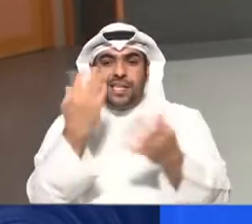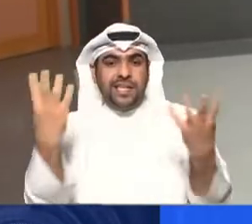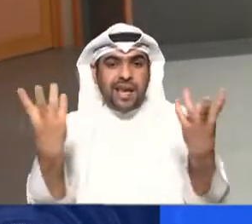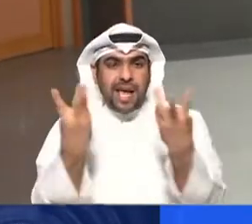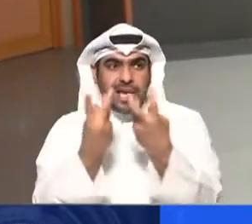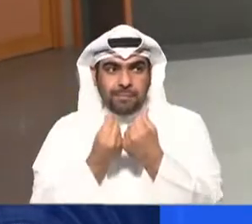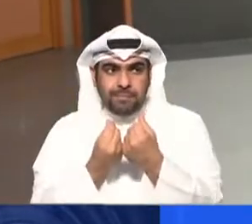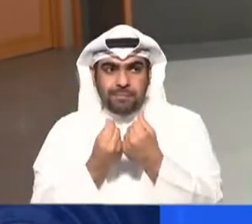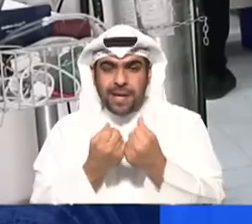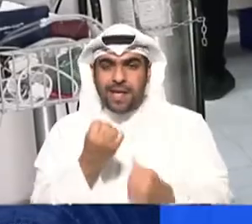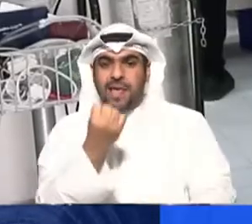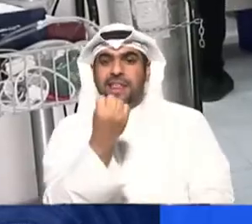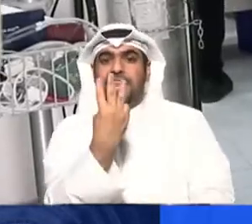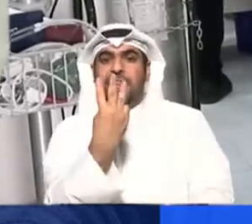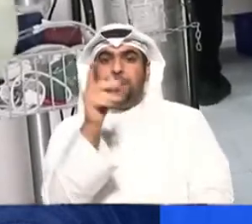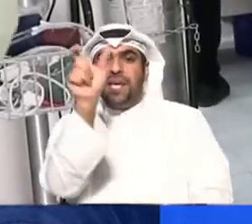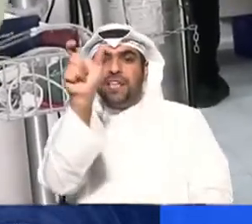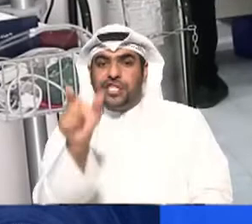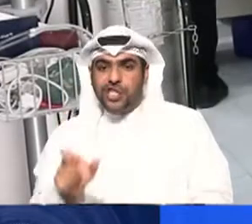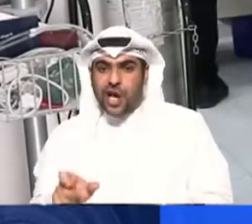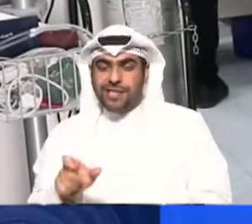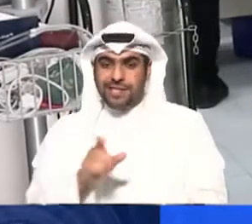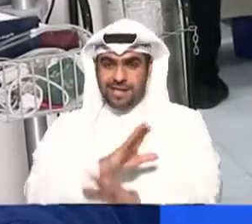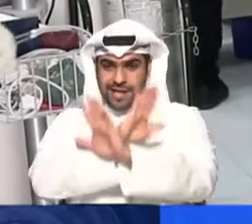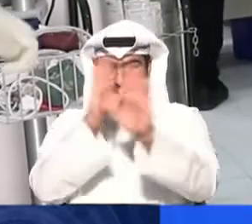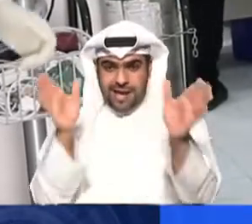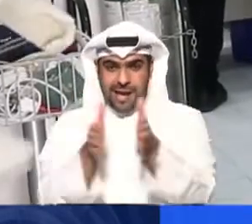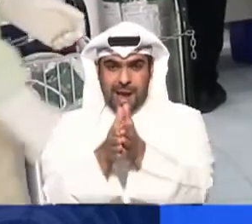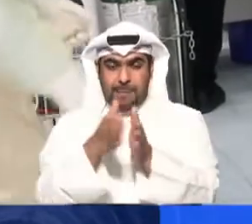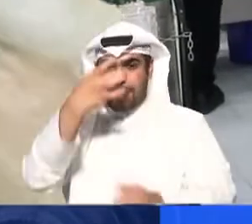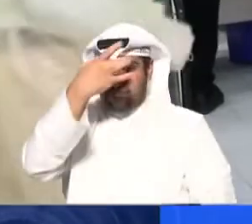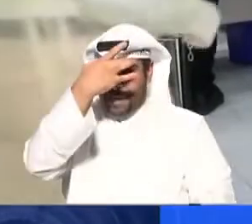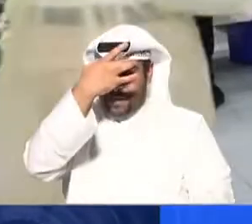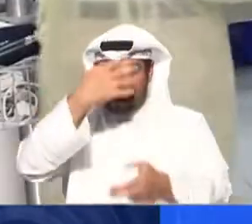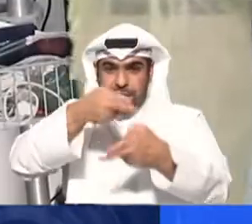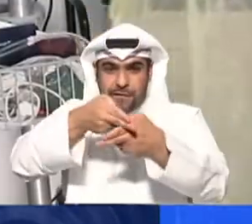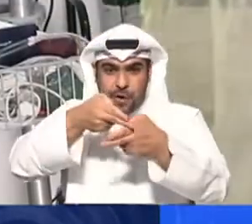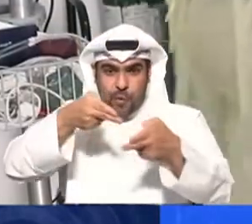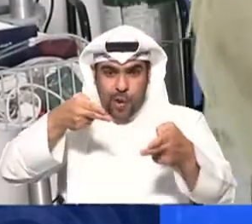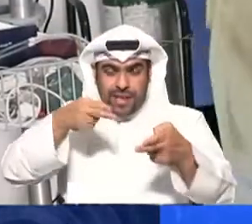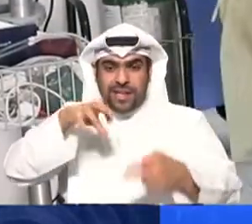19، ليرتفع بذلك إجمالي عدد الحالات المسجلة في البلاد إلى